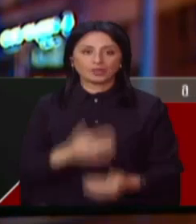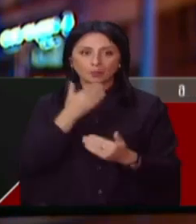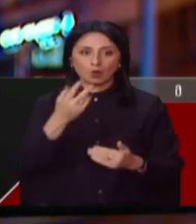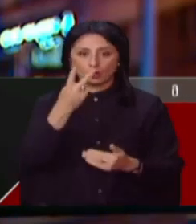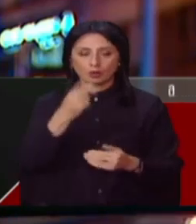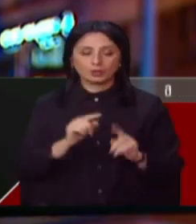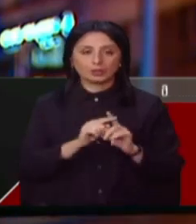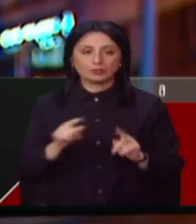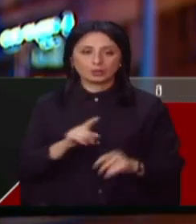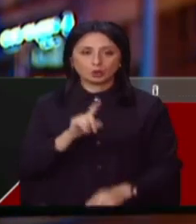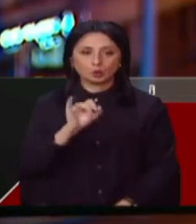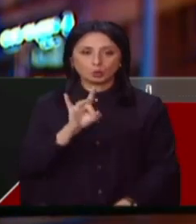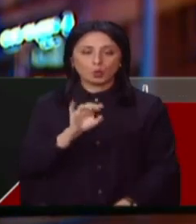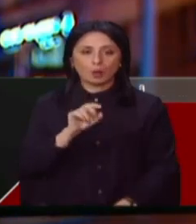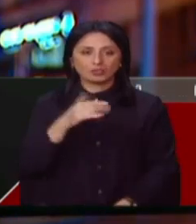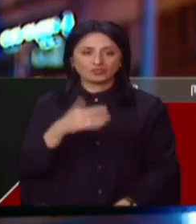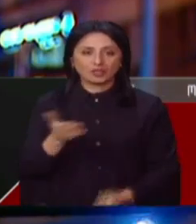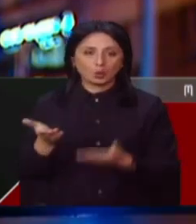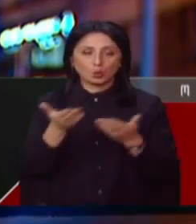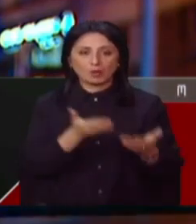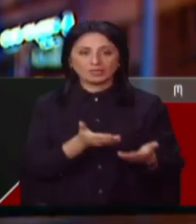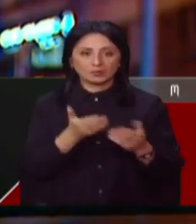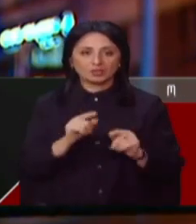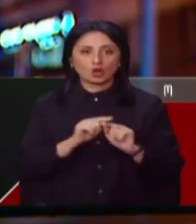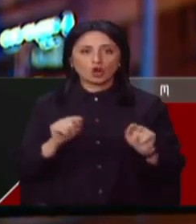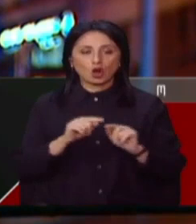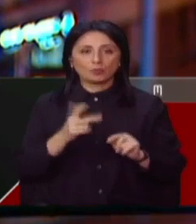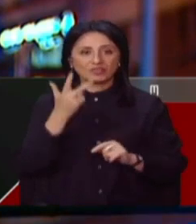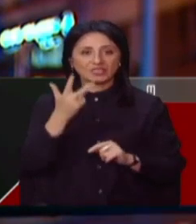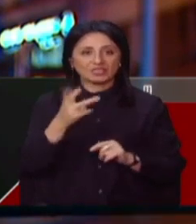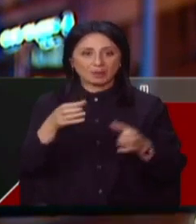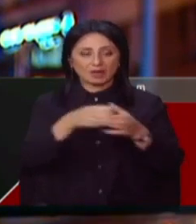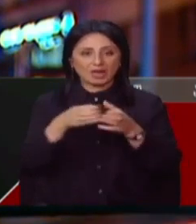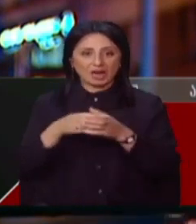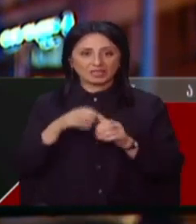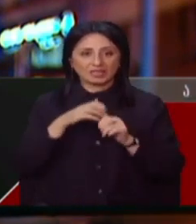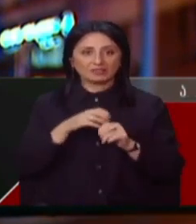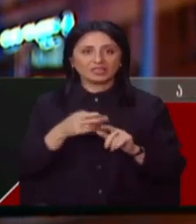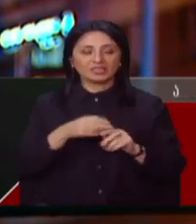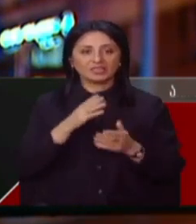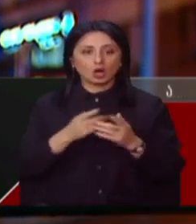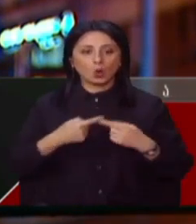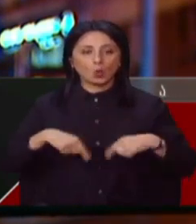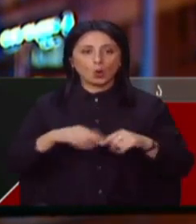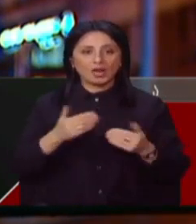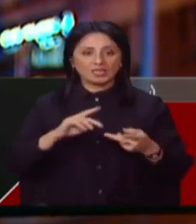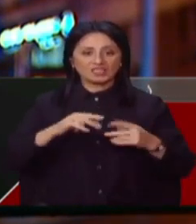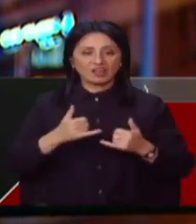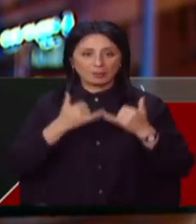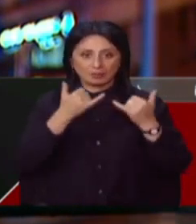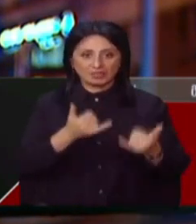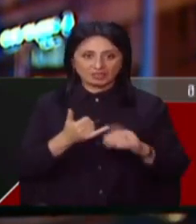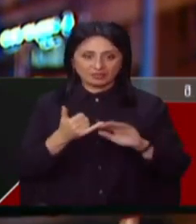ორი დღის განმავლობაში სალომე ზურაბიშვილმა უმასპინძლა ოპოზიციური სამი გაერთიანების ლიდერებს, ესენი არიან კოალიცია